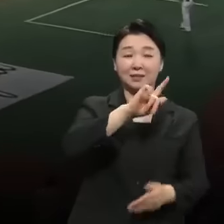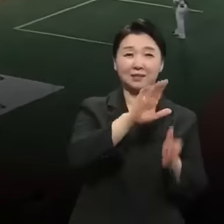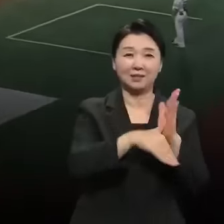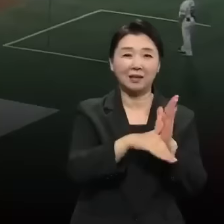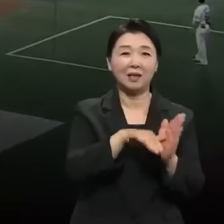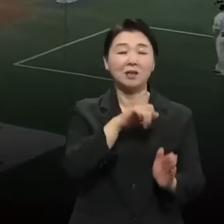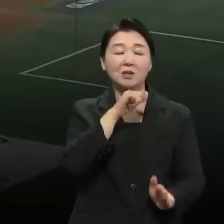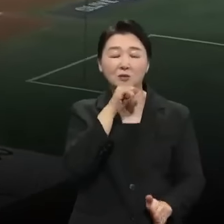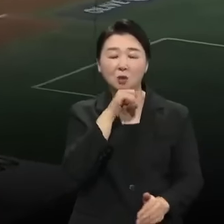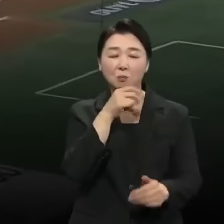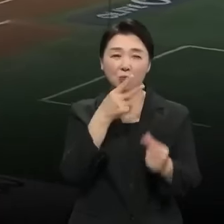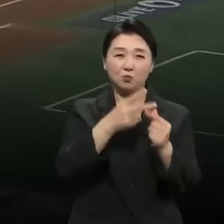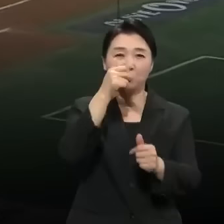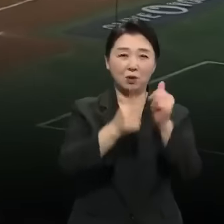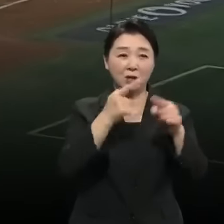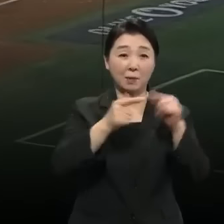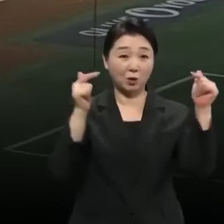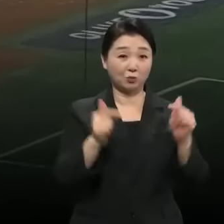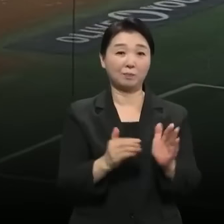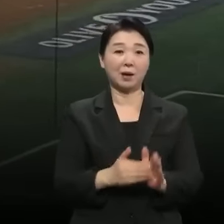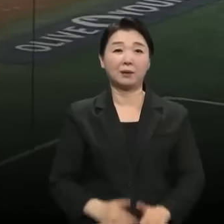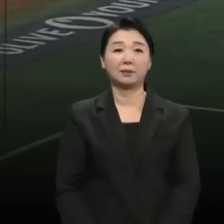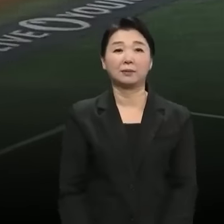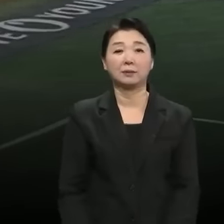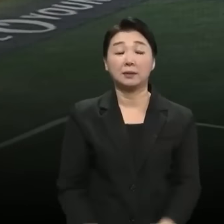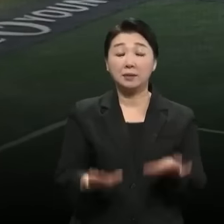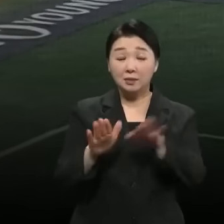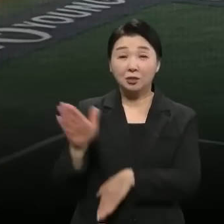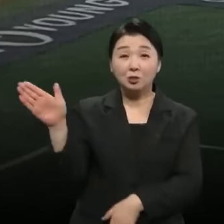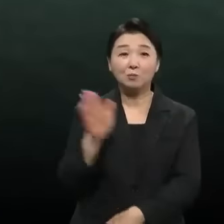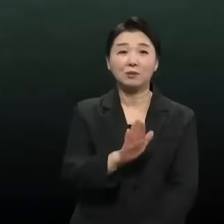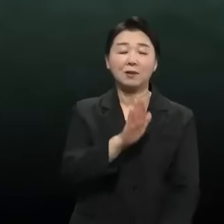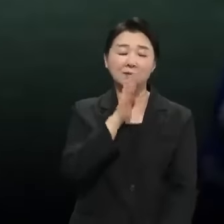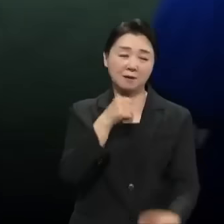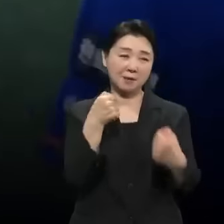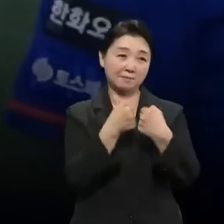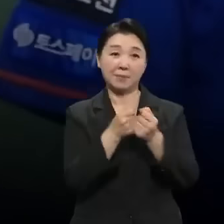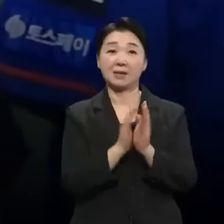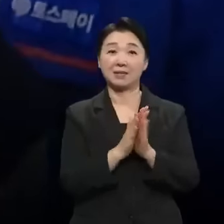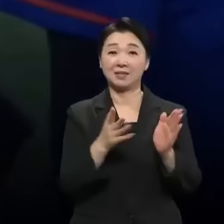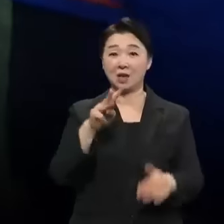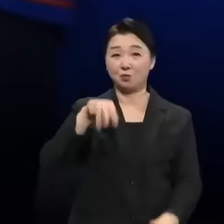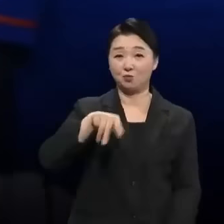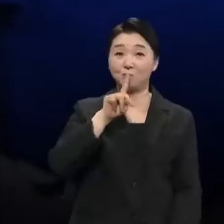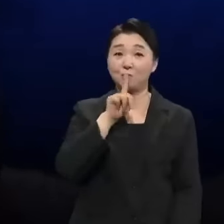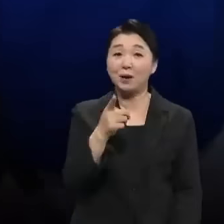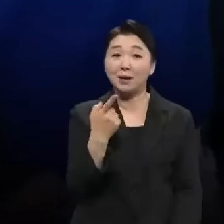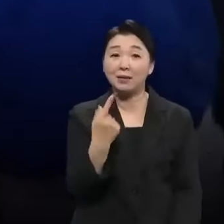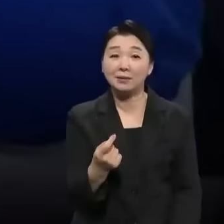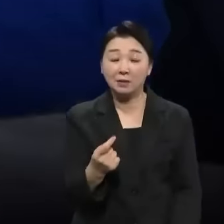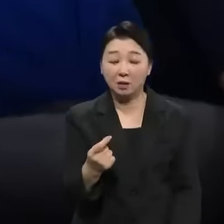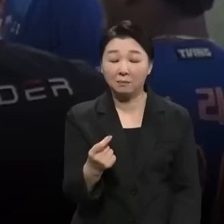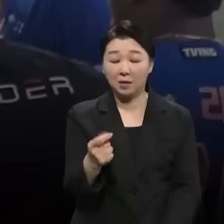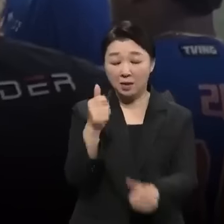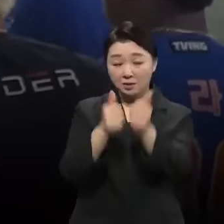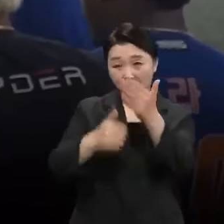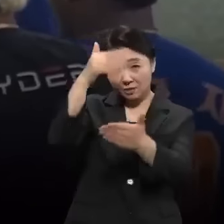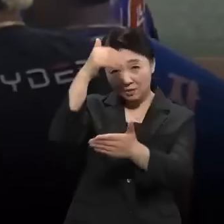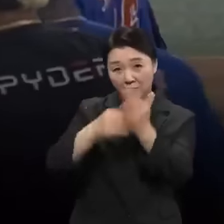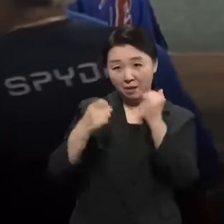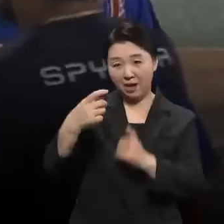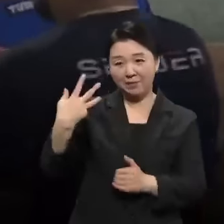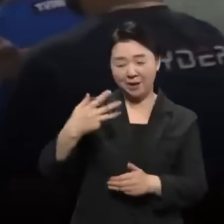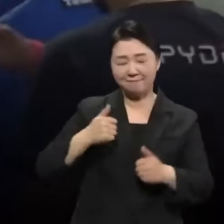승차를 2경기 반으로 줄였습니다. 이제부터가 진짜 싸움이라는 유현진의 말처럼 남은 시즌 한화가